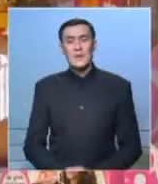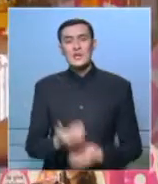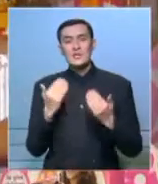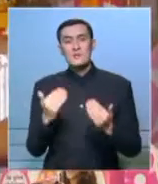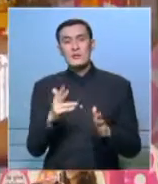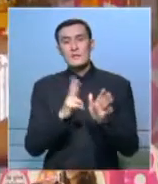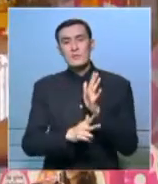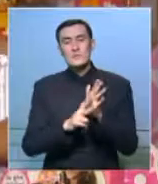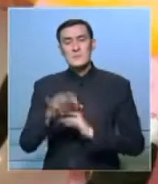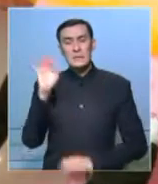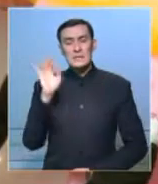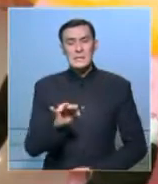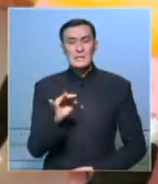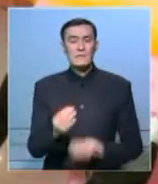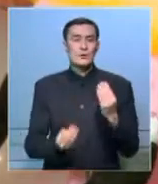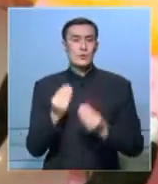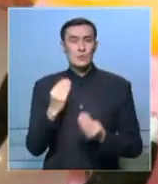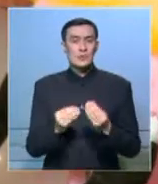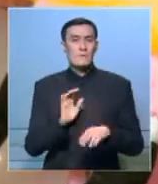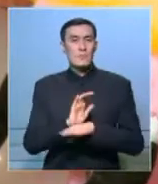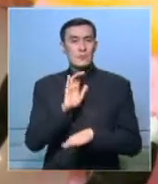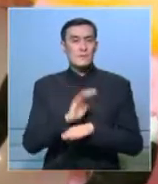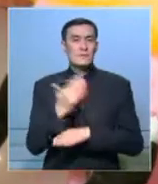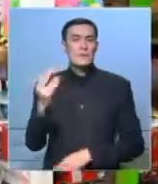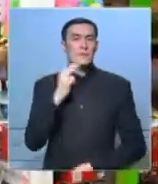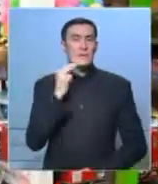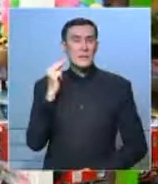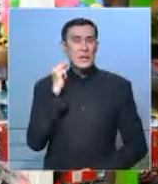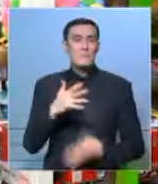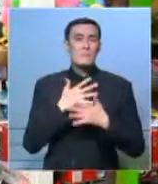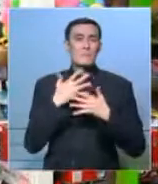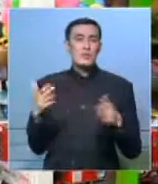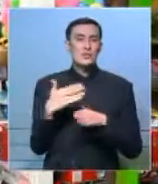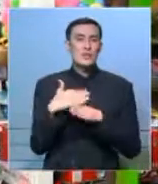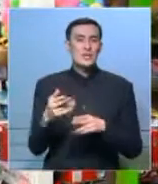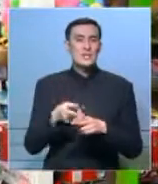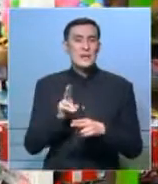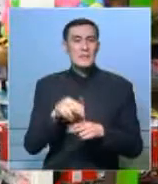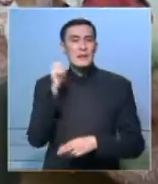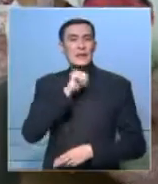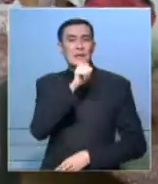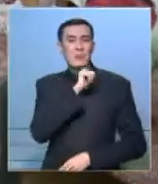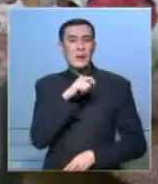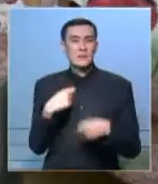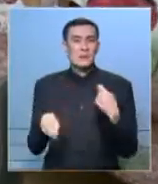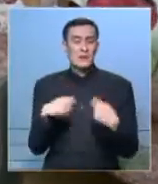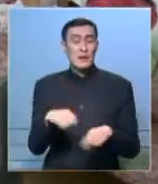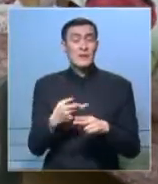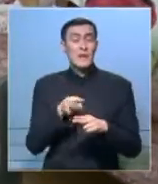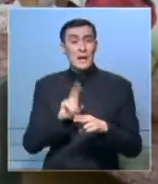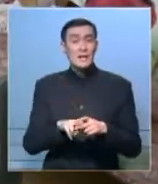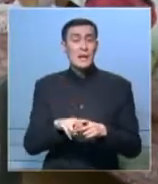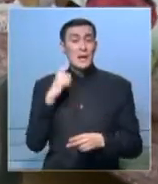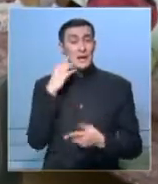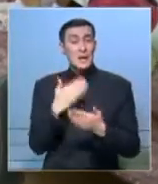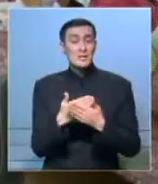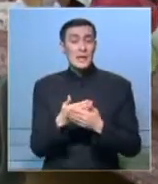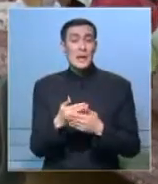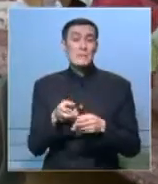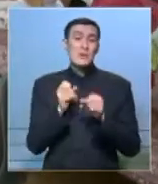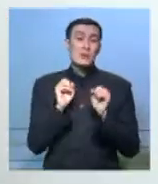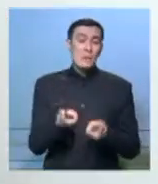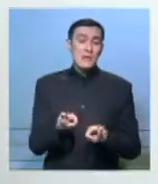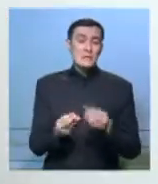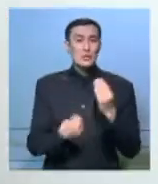Сегодня 80% всех детских забав произведены в Поднебесной. Большая часть из них – контрабандный товар. И эти, на первый взгляд, безопасные